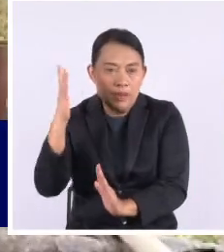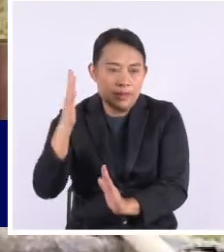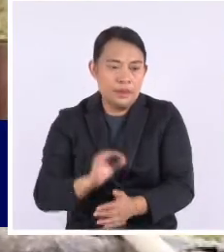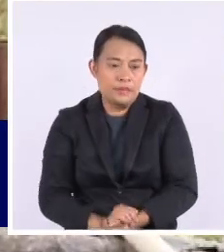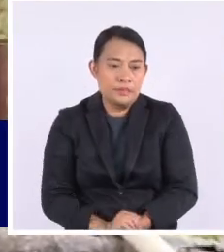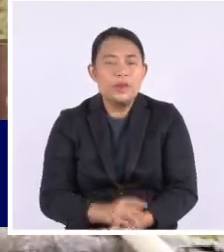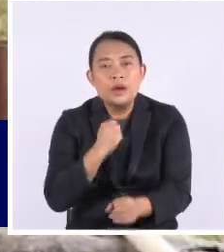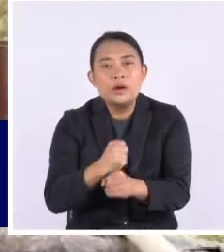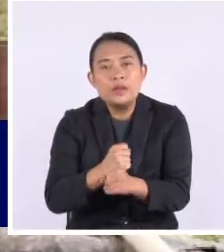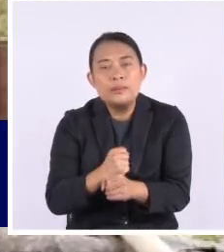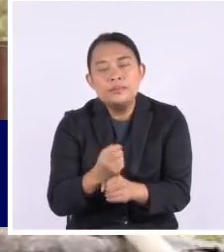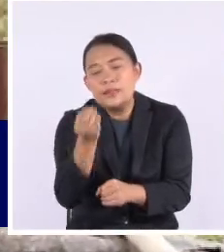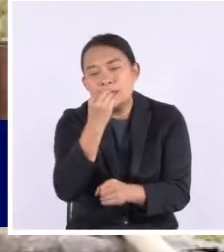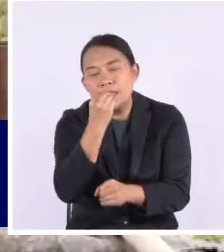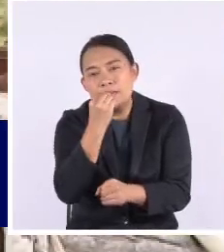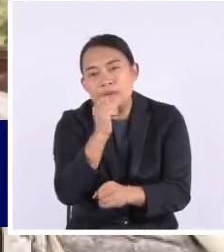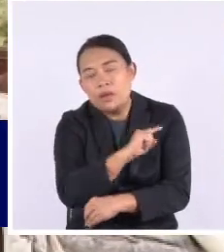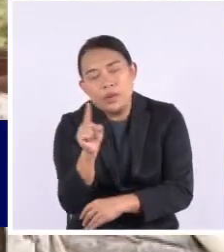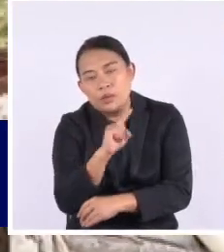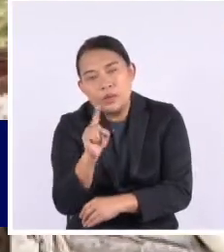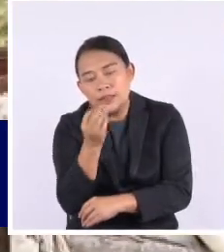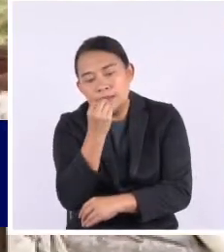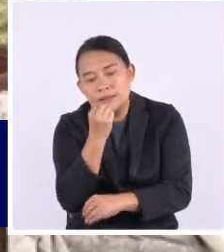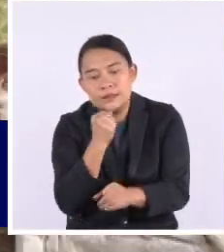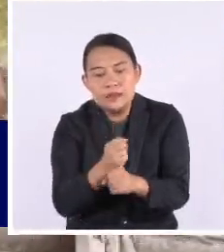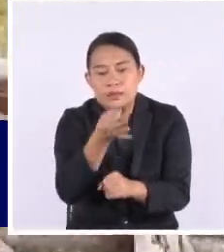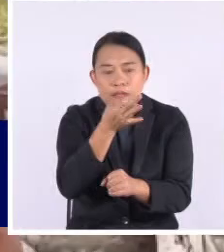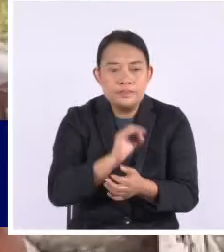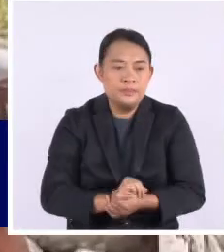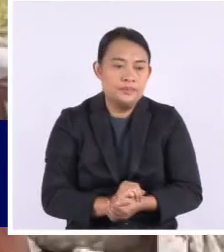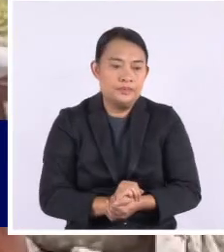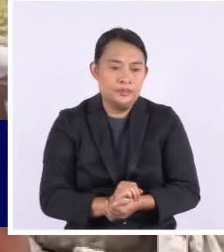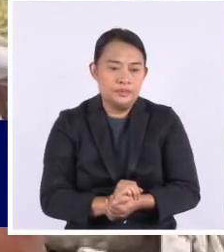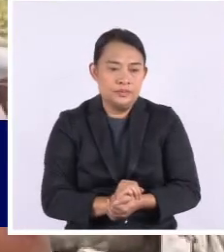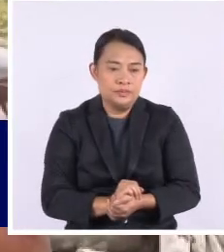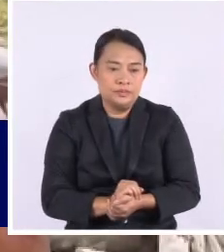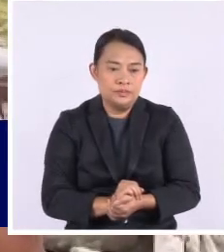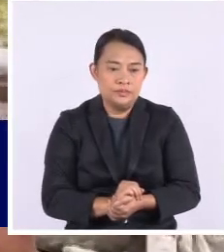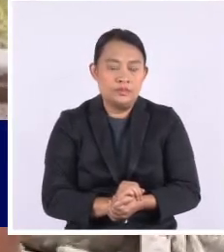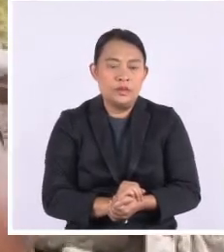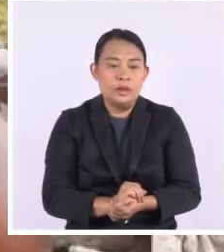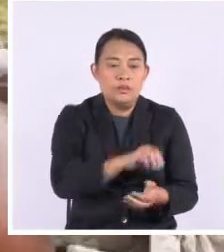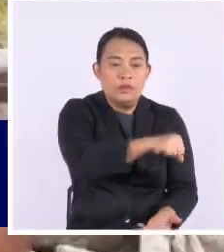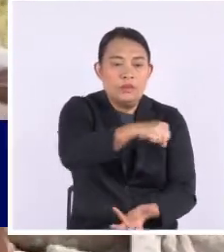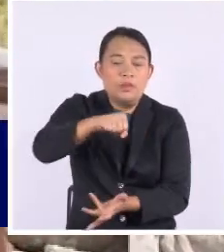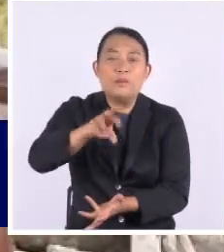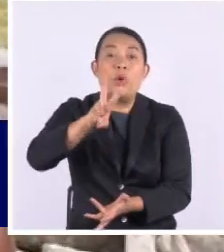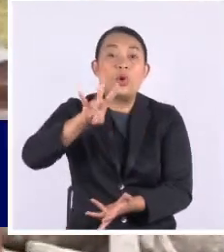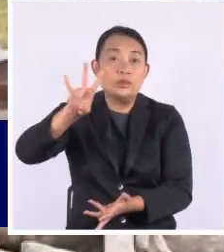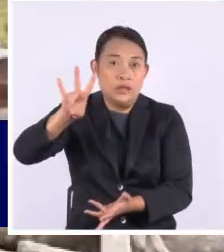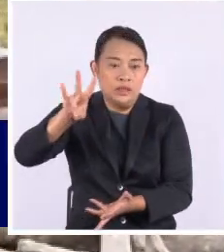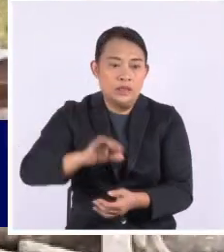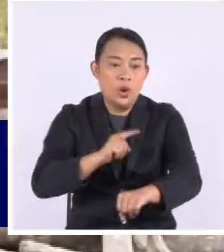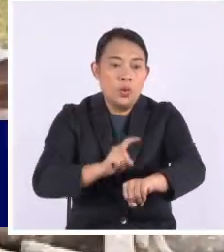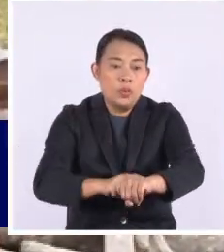ากินไปวันๆนะ แค่เป็นวันๆนี่ยังน้อยกว่านี้ก็6 7ตรงปุ้ยเนี่ยก็ ใช้เวลาน